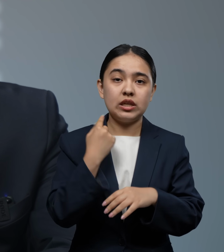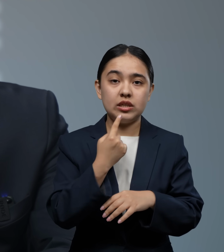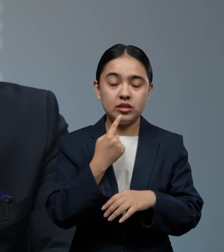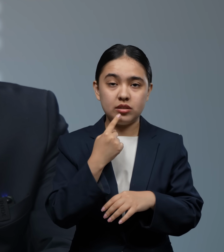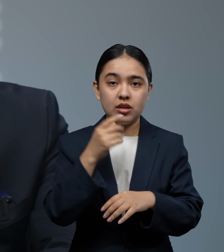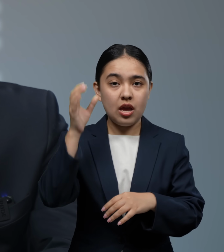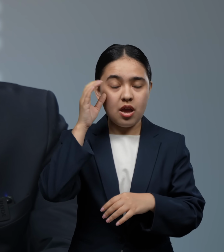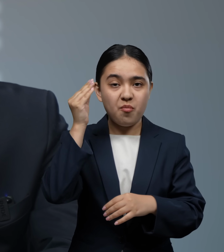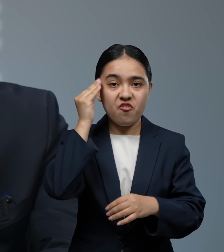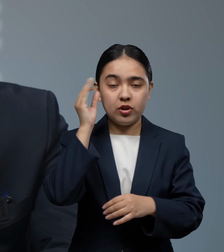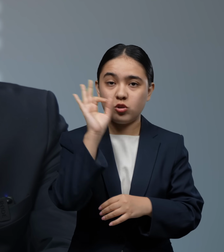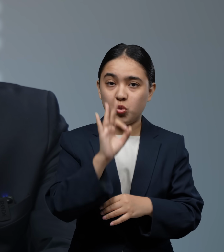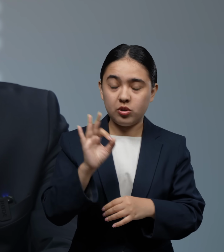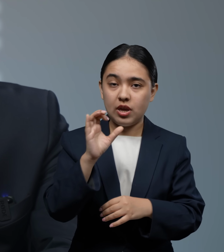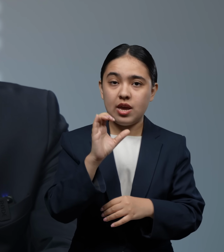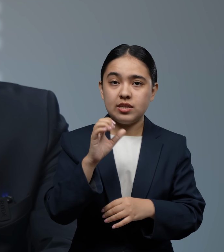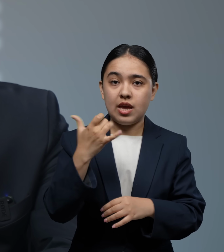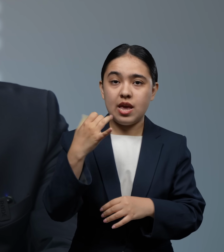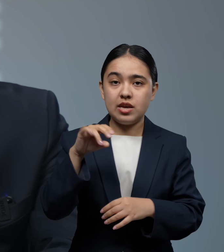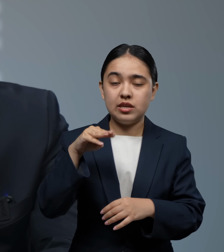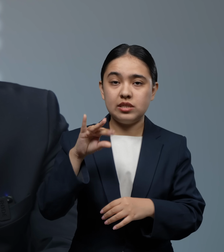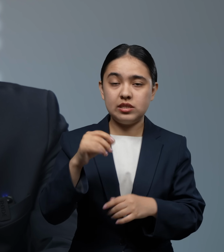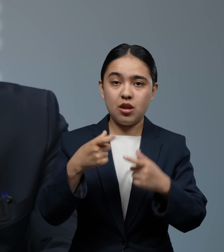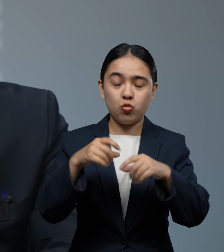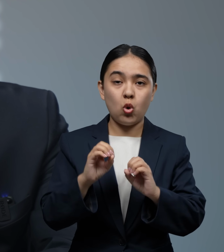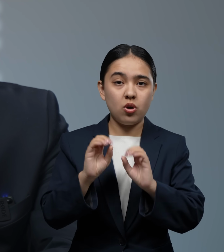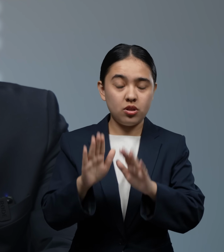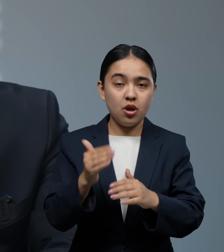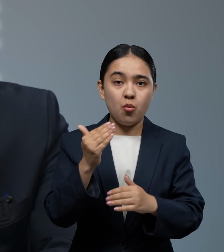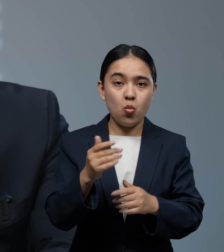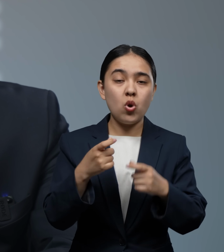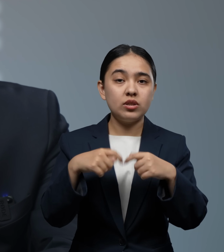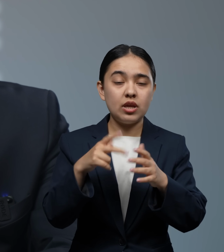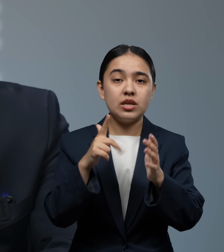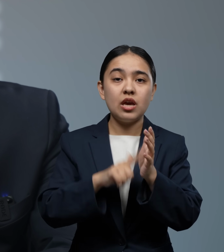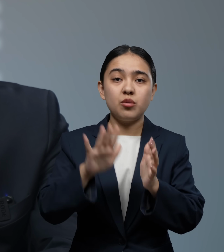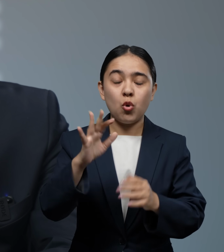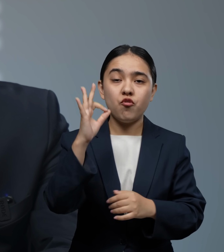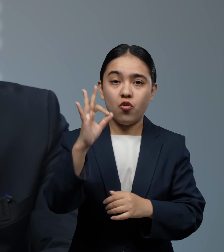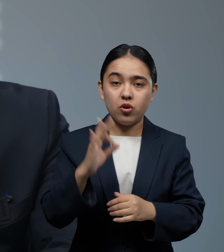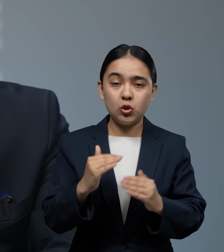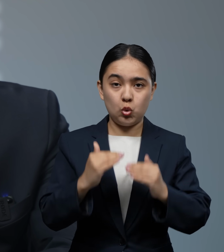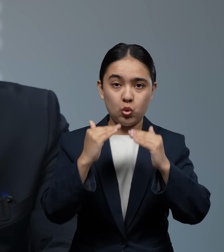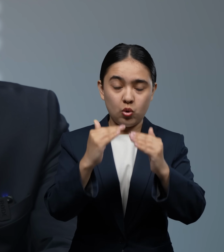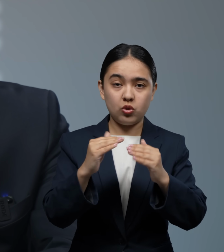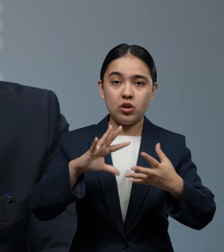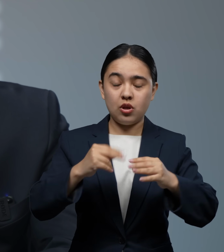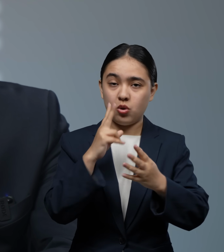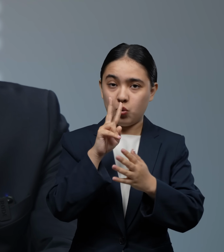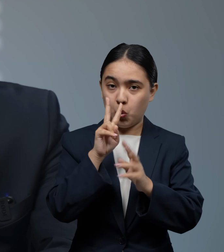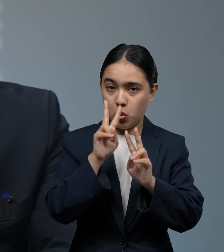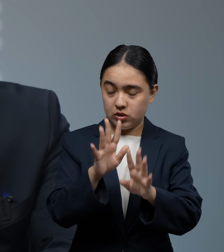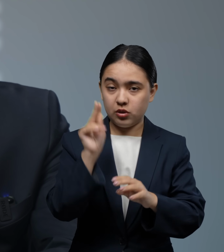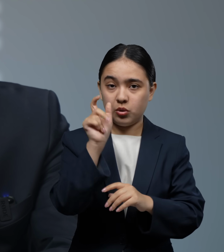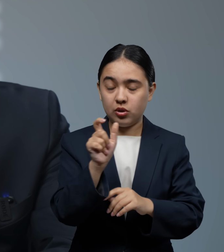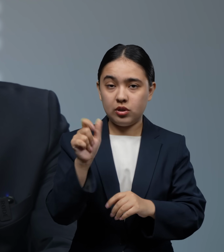ingliz tili va ilmiy fikrlash bo'yicha SAT imtihonini topshiryapti. Bu testlarda 75%dan yuqori natija ko'rsatgan